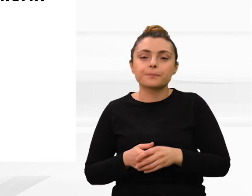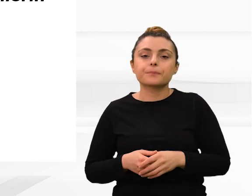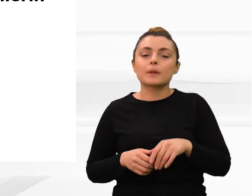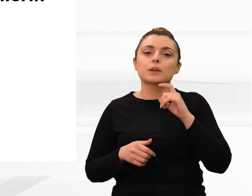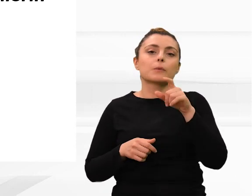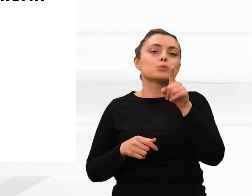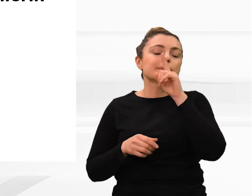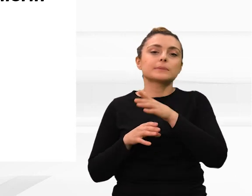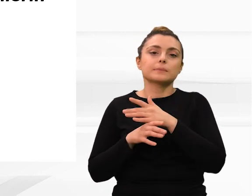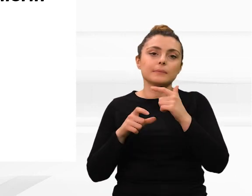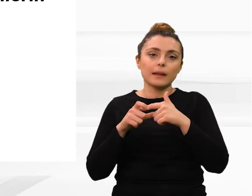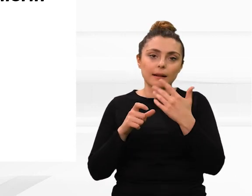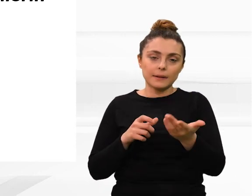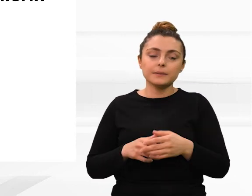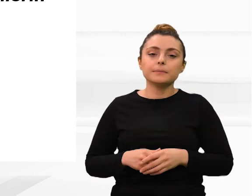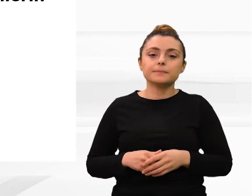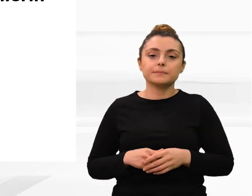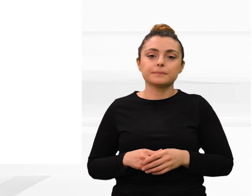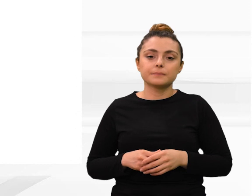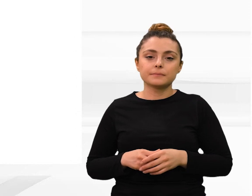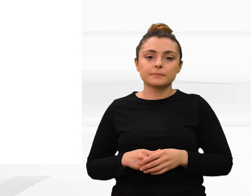cevabınız Bu sebeple e seçeneğidir